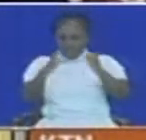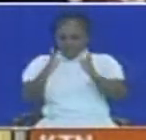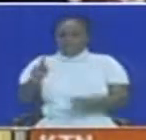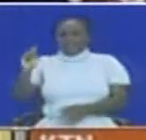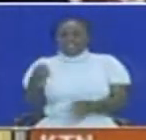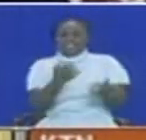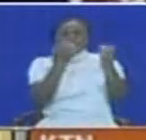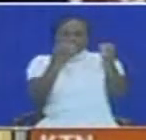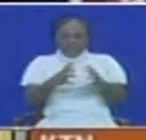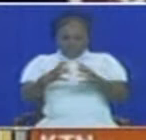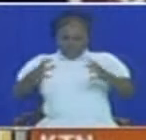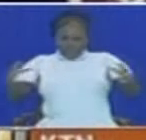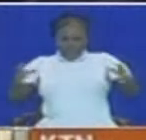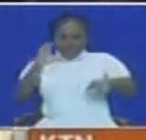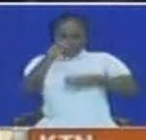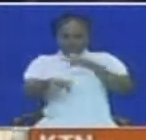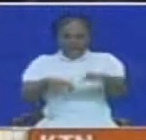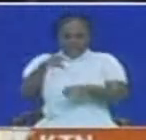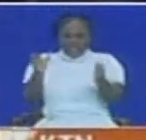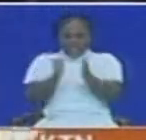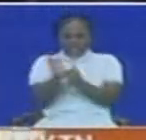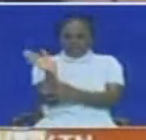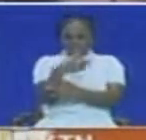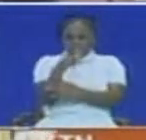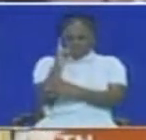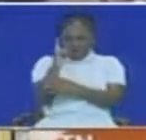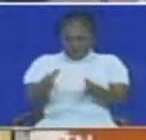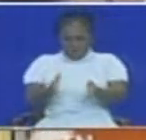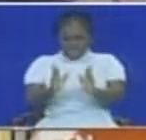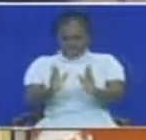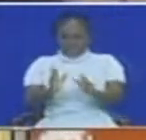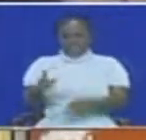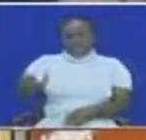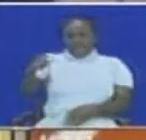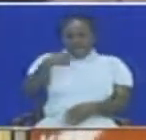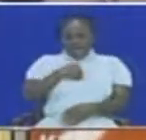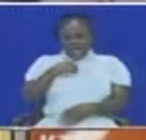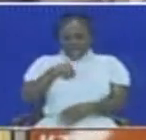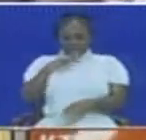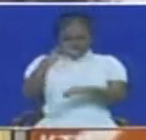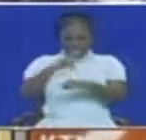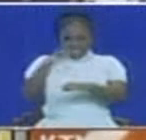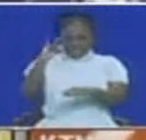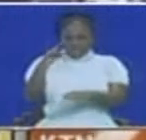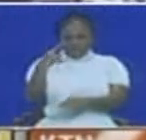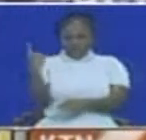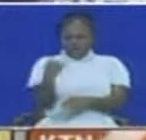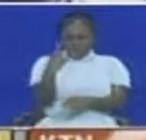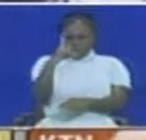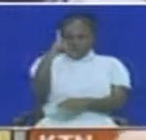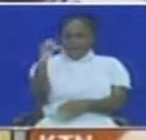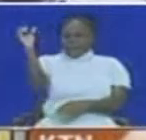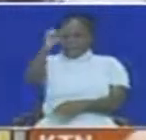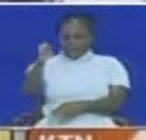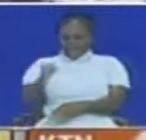inahitaji kupanua sekta ya kilimo na uvuvi wa samaki ni njia mojawapo. We have only touched 1% of the